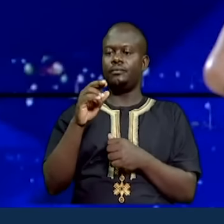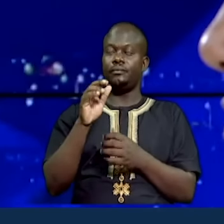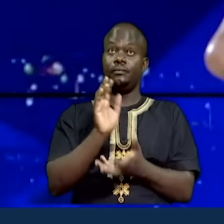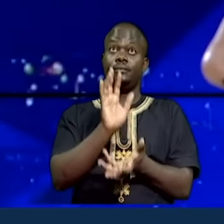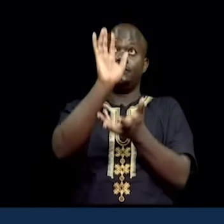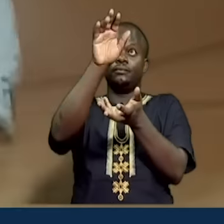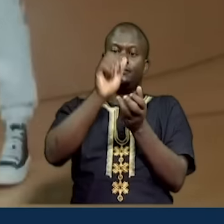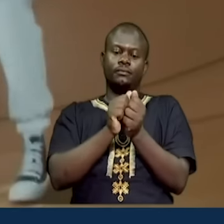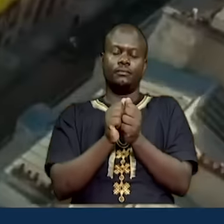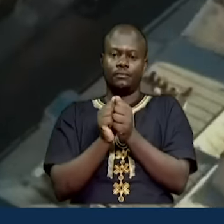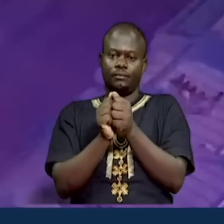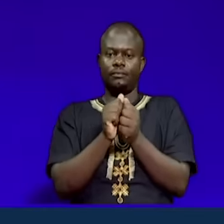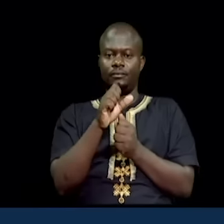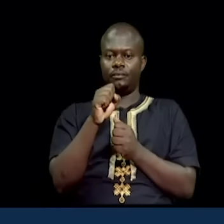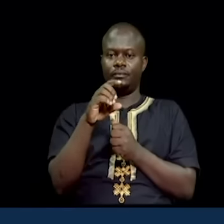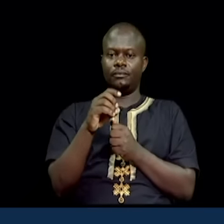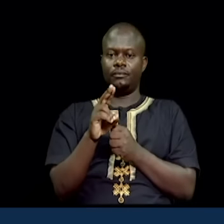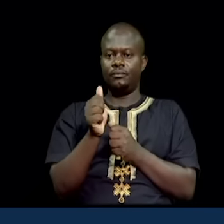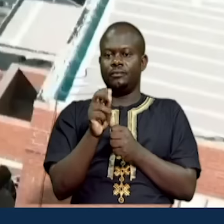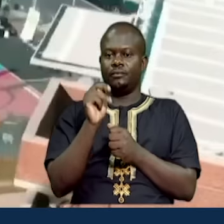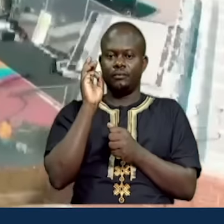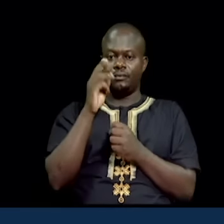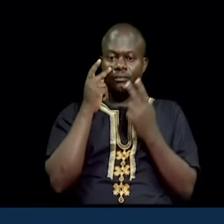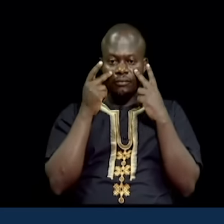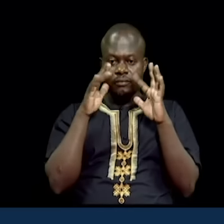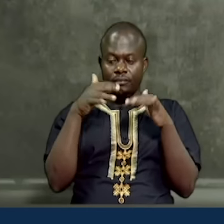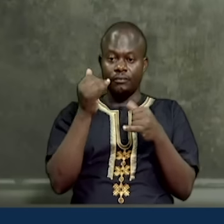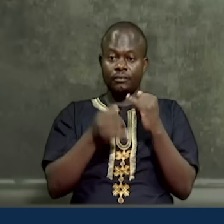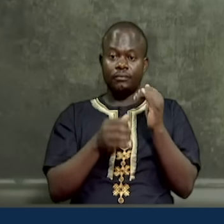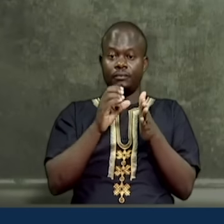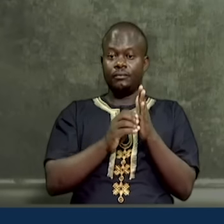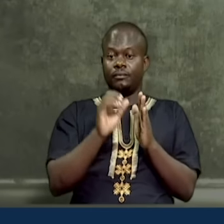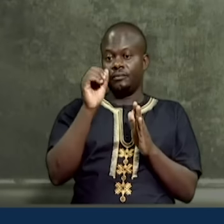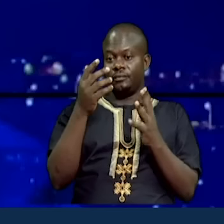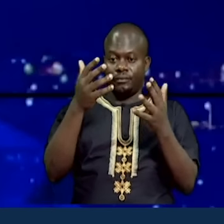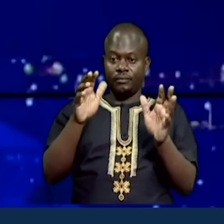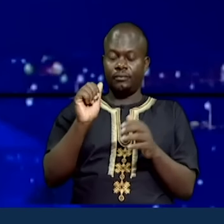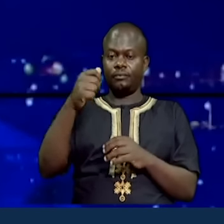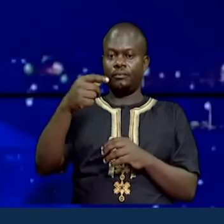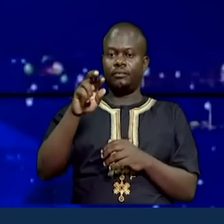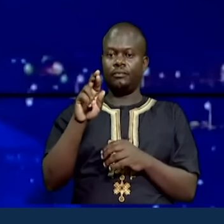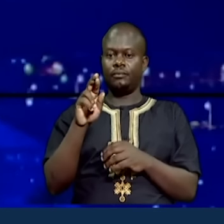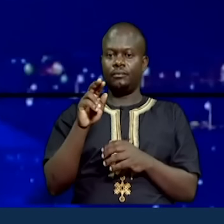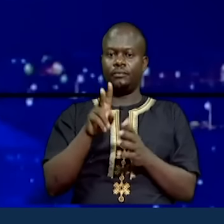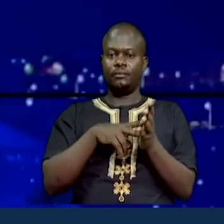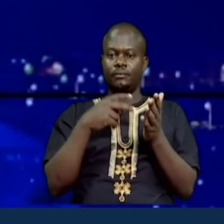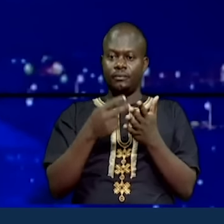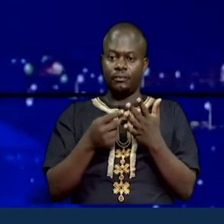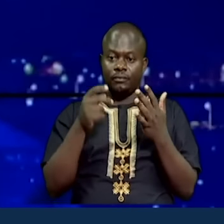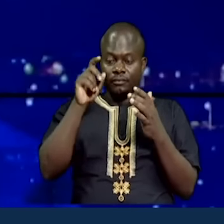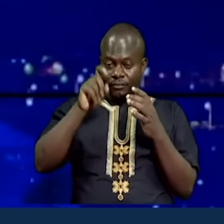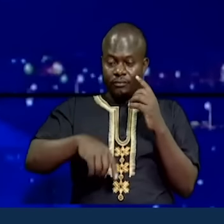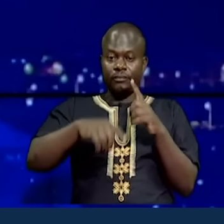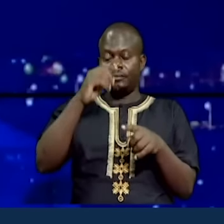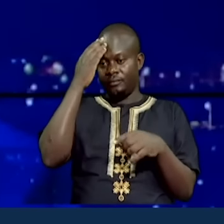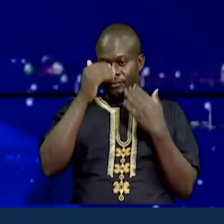AS Douane. Turaza kureba uko uyu mukino uhagaze kuko agace ka mbere karangiye ko APR itsinzwe. Navuga ko igomba gutsinda uyu